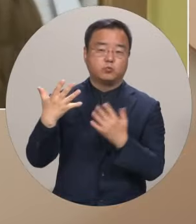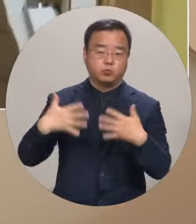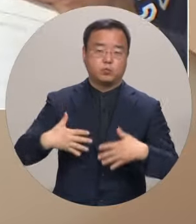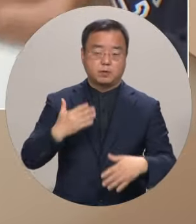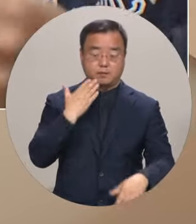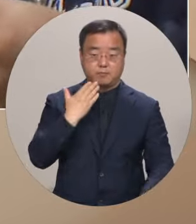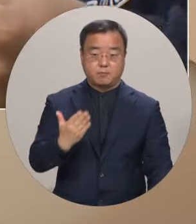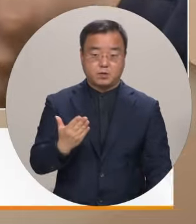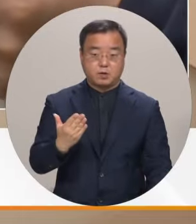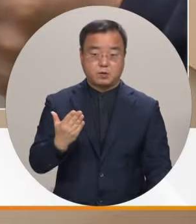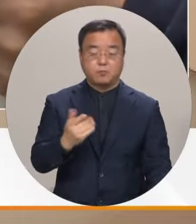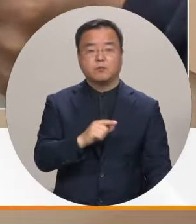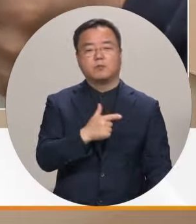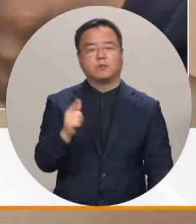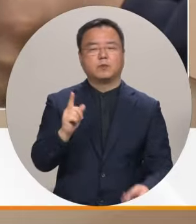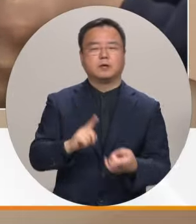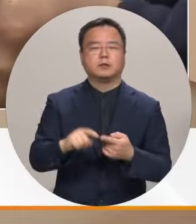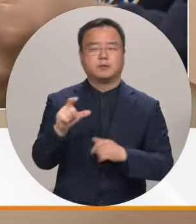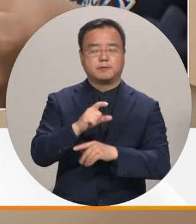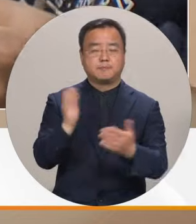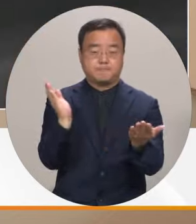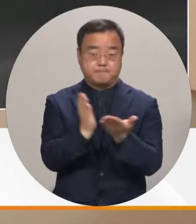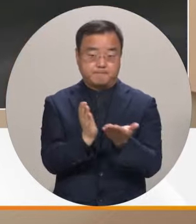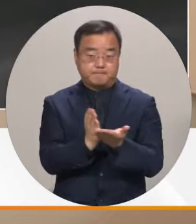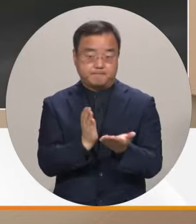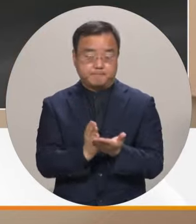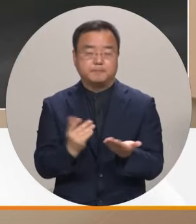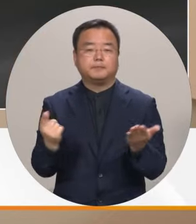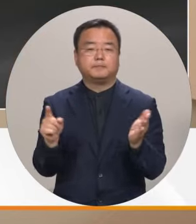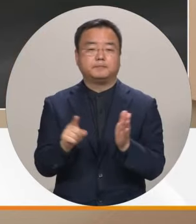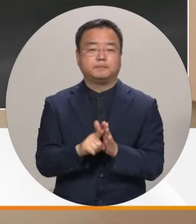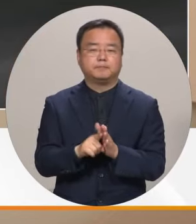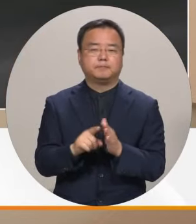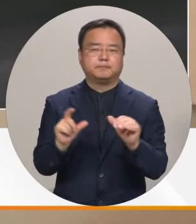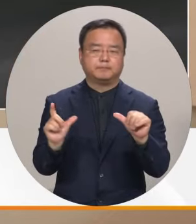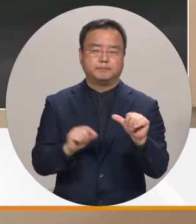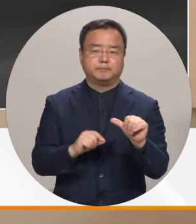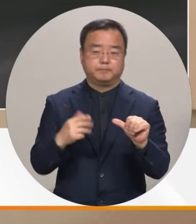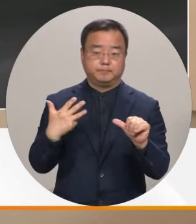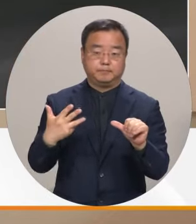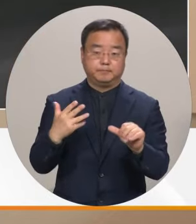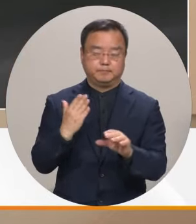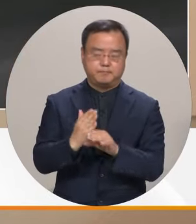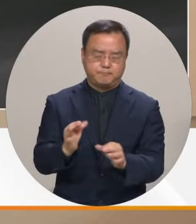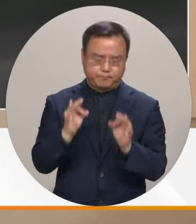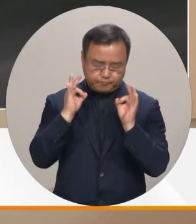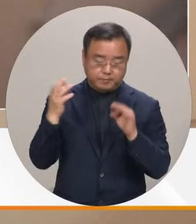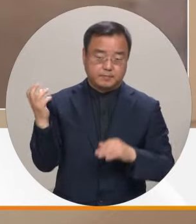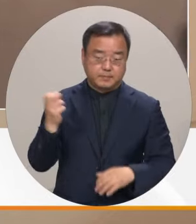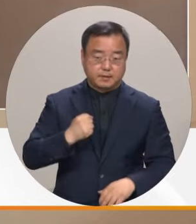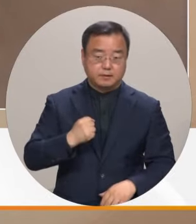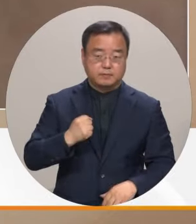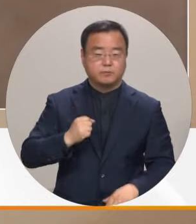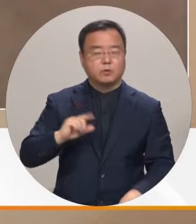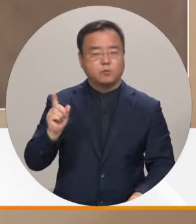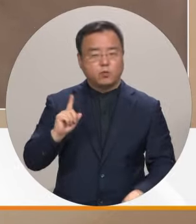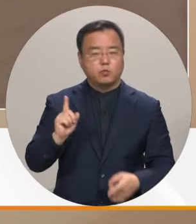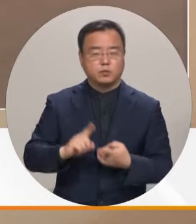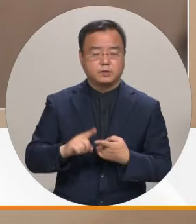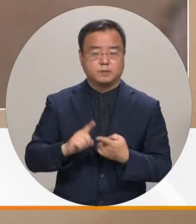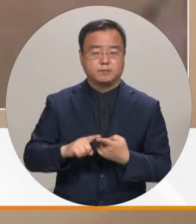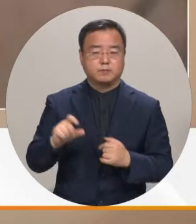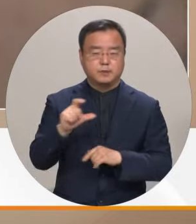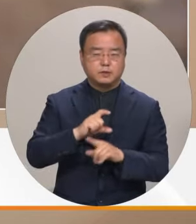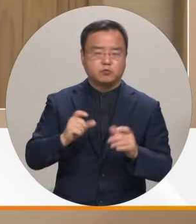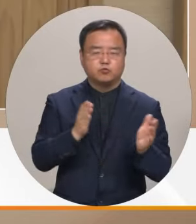그래서 이제 그런 부분들을 맞추기 위해서는 어 아무래도 5월 8일에 최선을 다해서 자기 어떤 부분에 있어서 좀